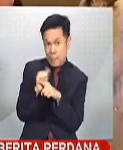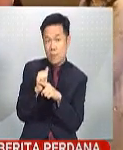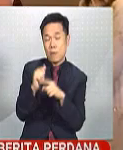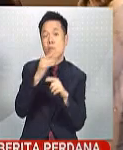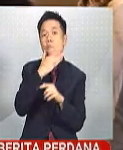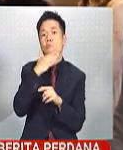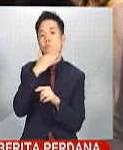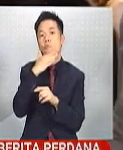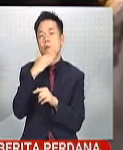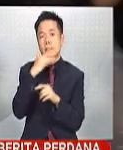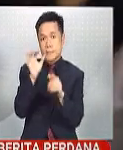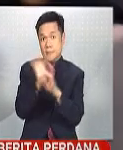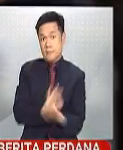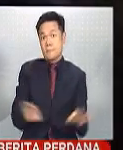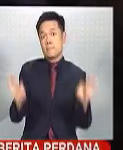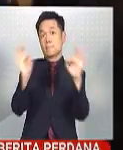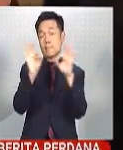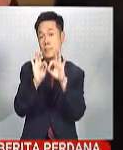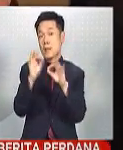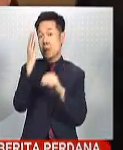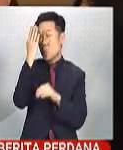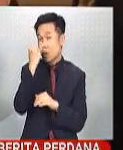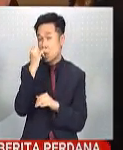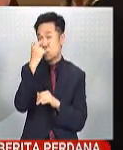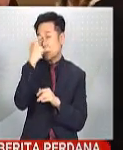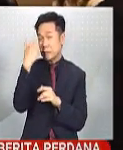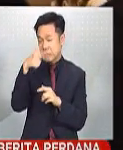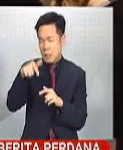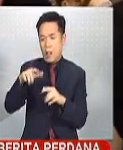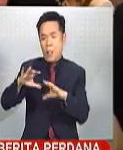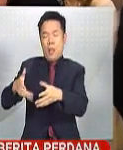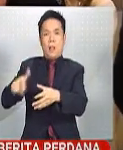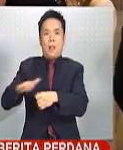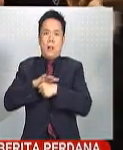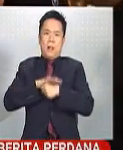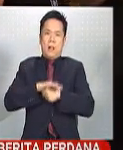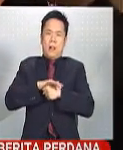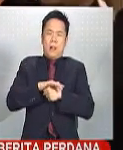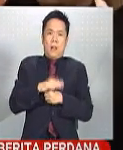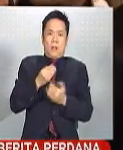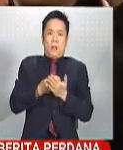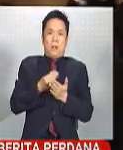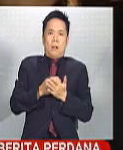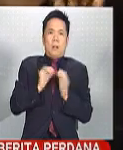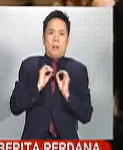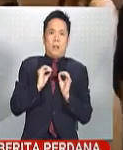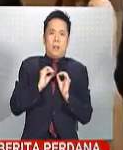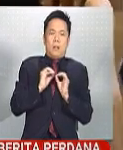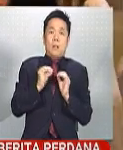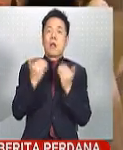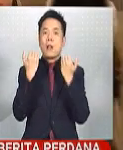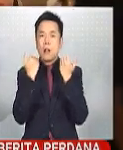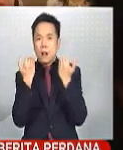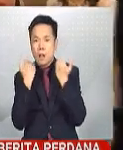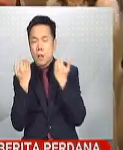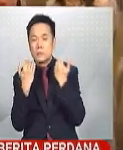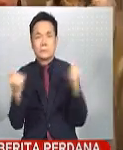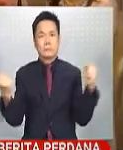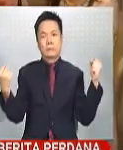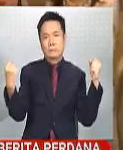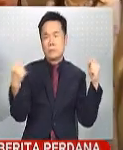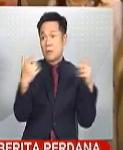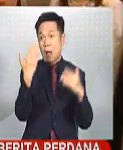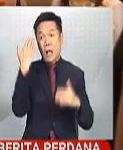penting. Apabila mereka menghadapi tekanan kewangan dan peluang-peluang pekerja yang begitu kurang dan persaingan